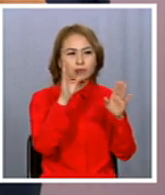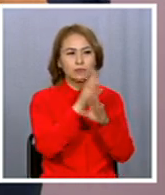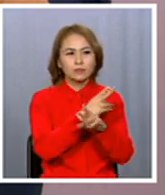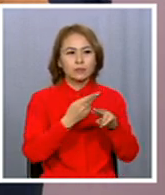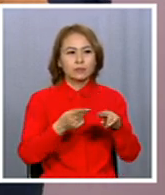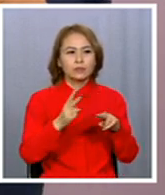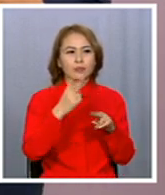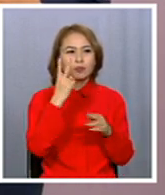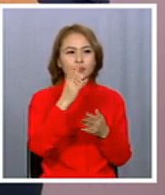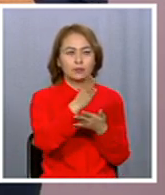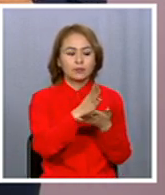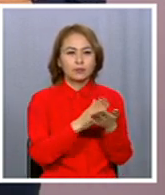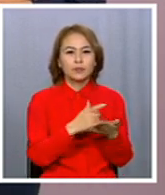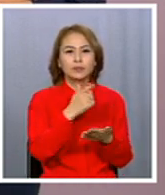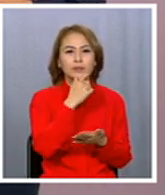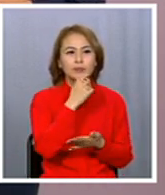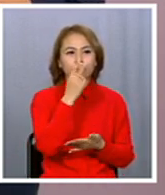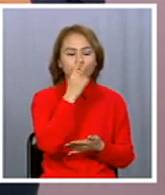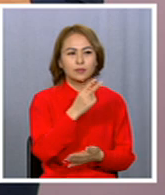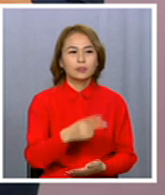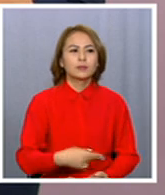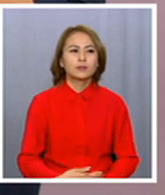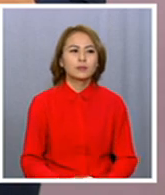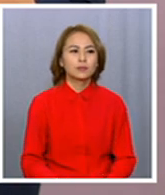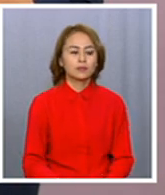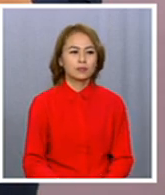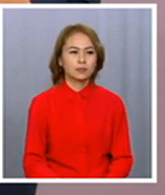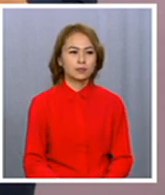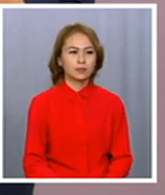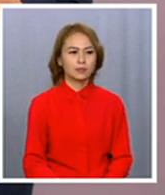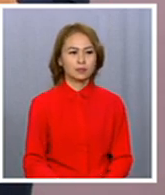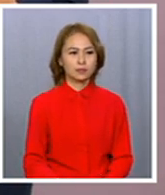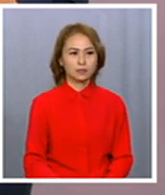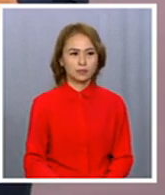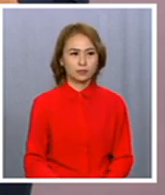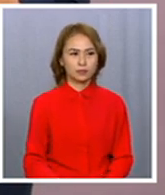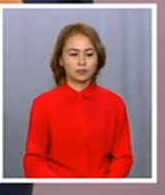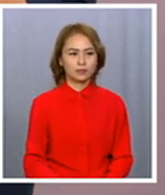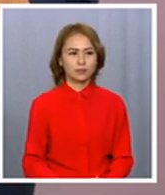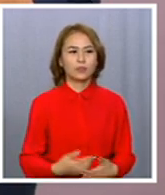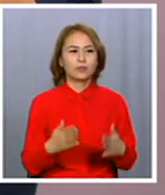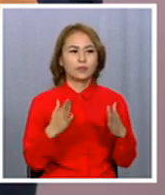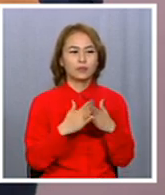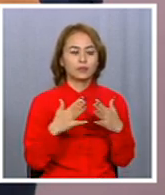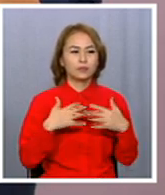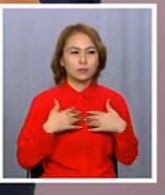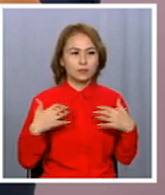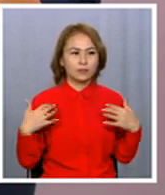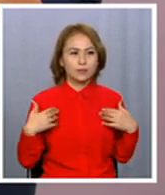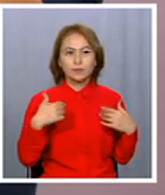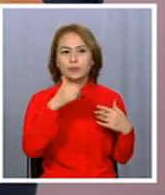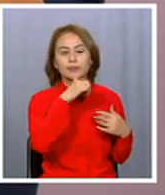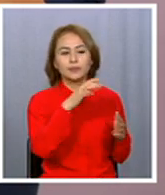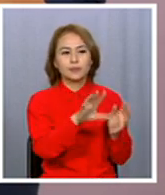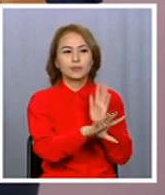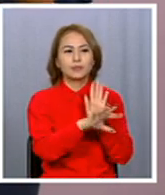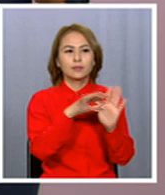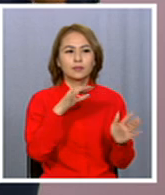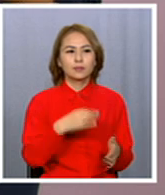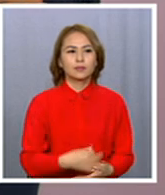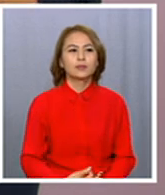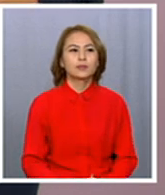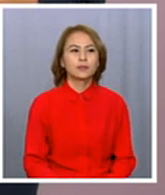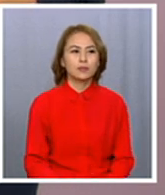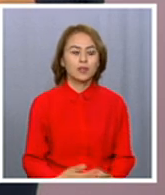екіге бөліп қарастырған екен, оқушылар? Мәселен, үй жануарларынан алынатын өнімдерге келетін болсақ,